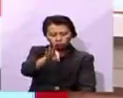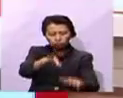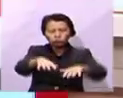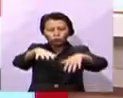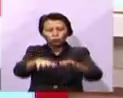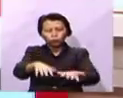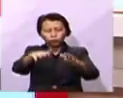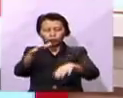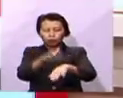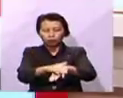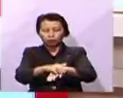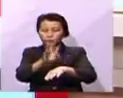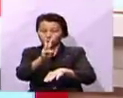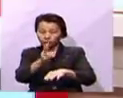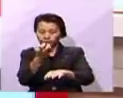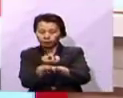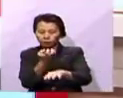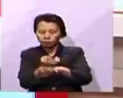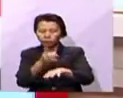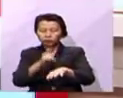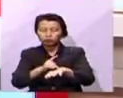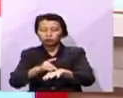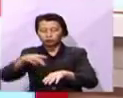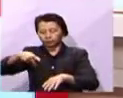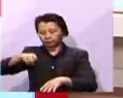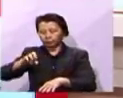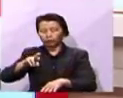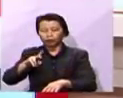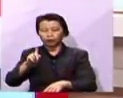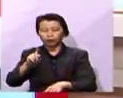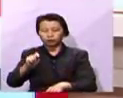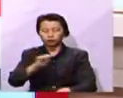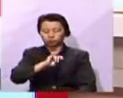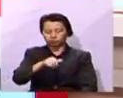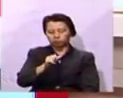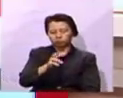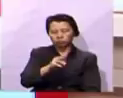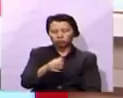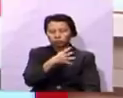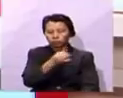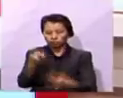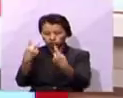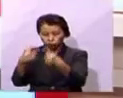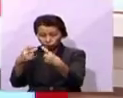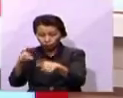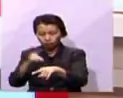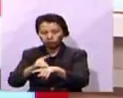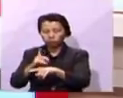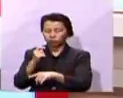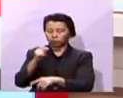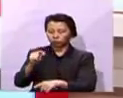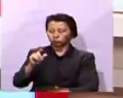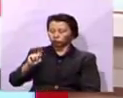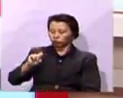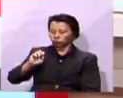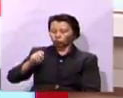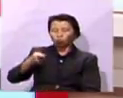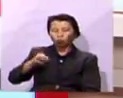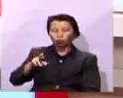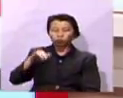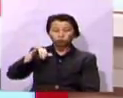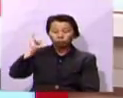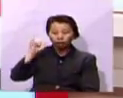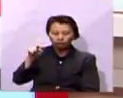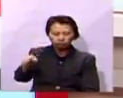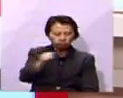terapung 6 batu nautika dari perairan Parit Jawa pagi tadi dan 12 batu nautika dari perairan Tanjung Tohor semalam